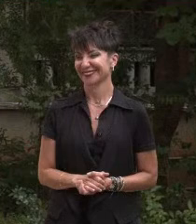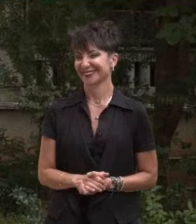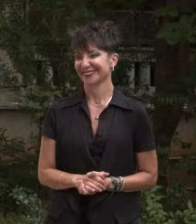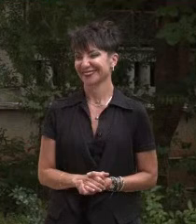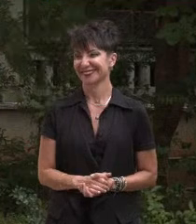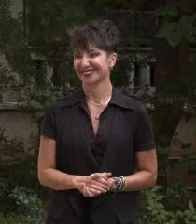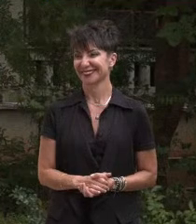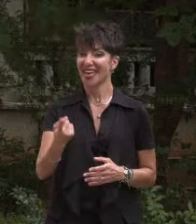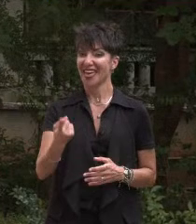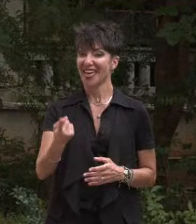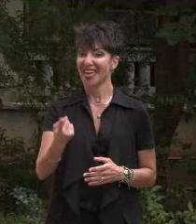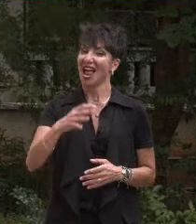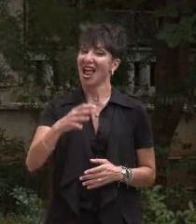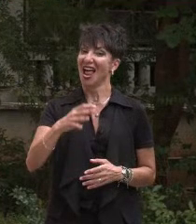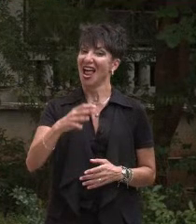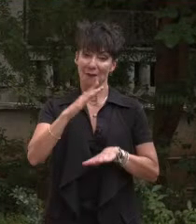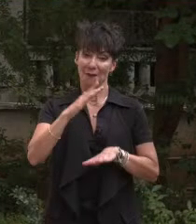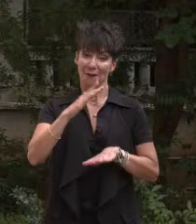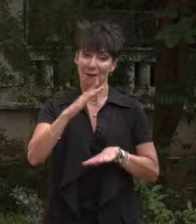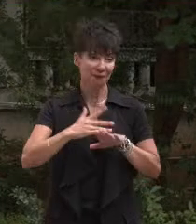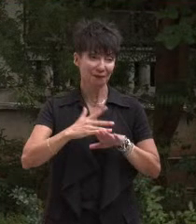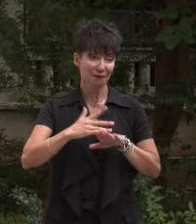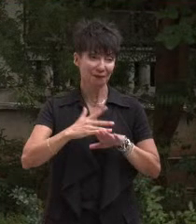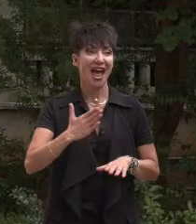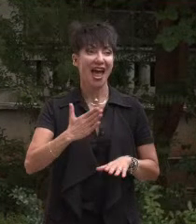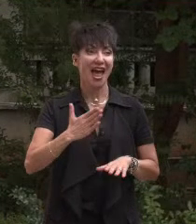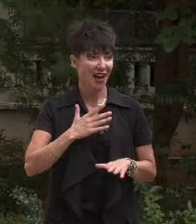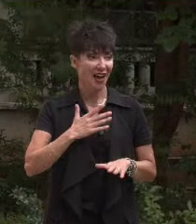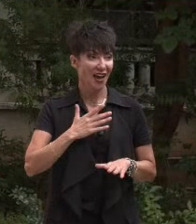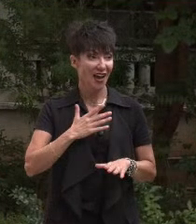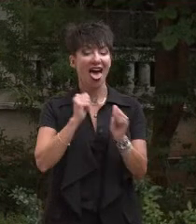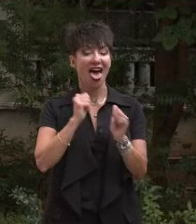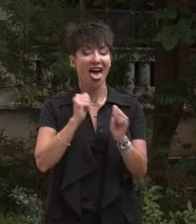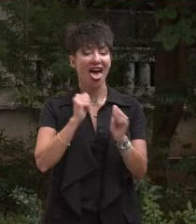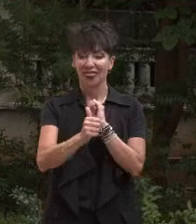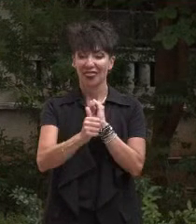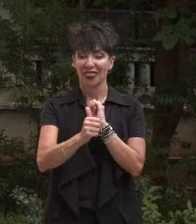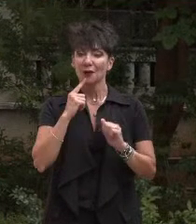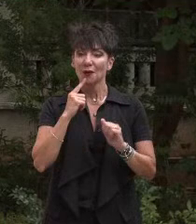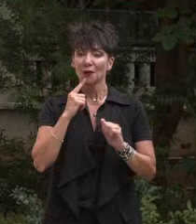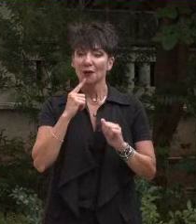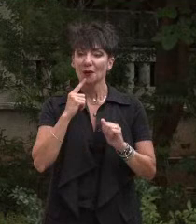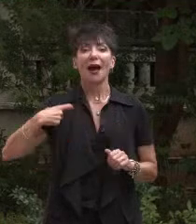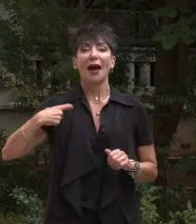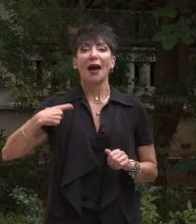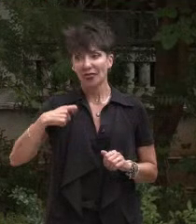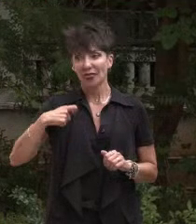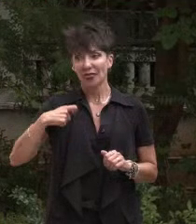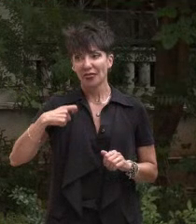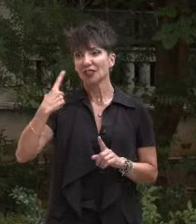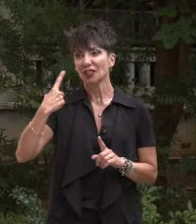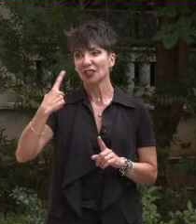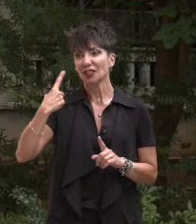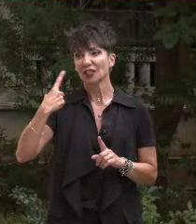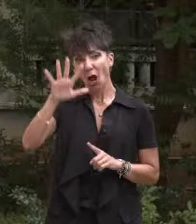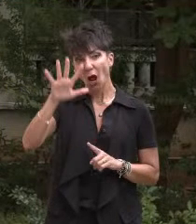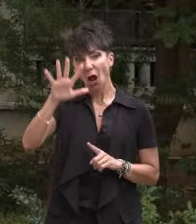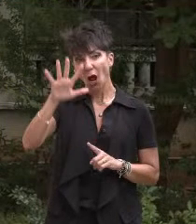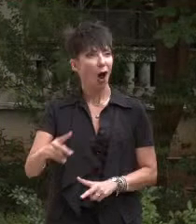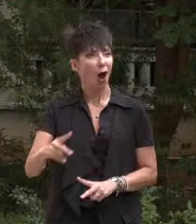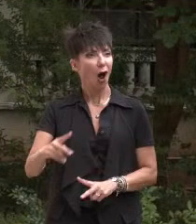Και με την ευκαιρία θα ήθελα, επιτρέψτε μου, να ευχαριστήσω τους αθλητές του Παναθηναϊκού και Ατρομήτου που βρίσκονται κοντά